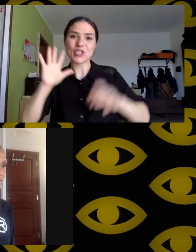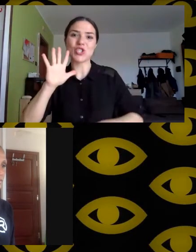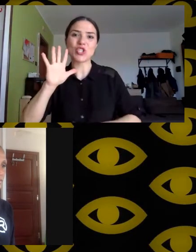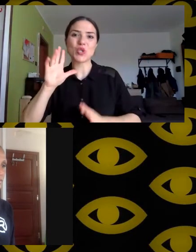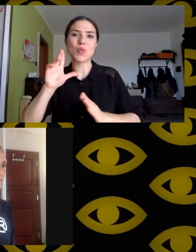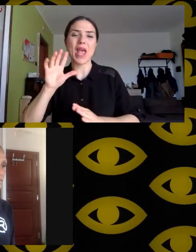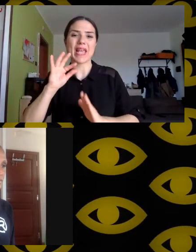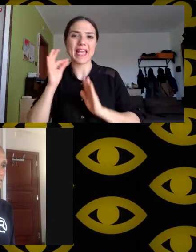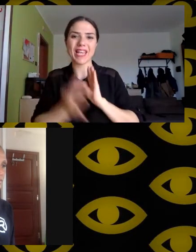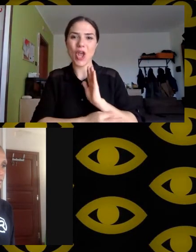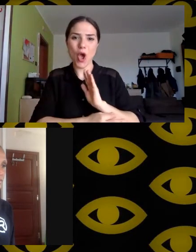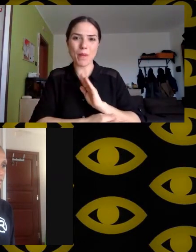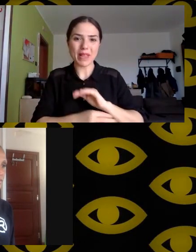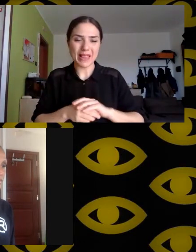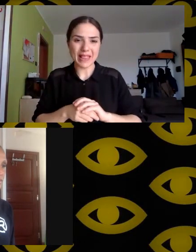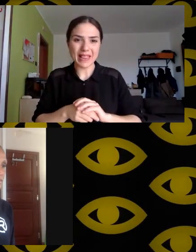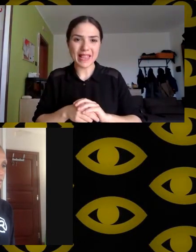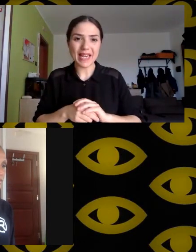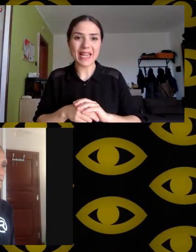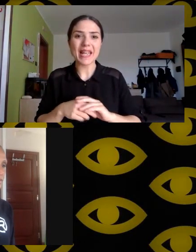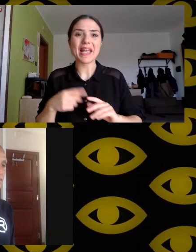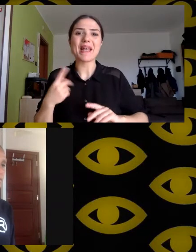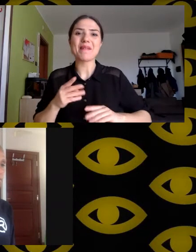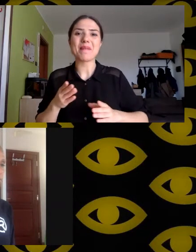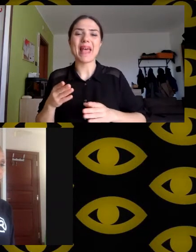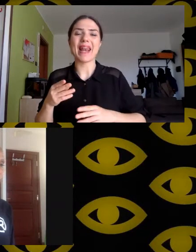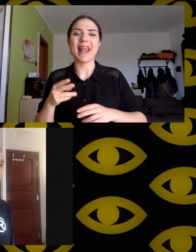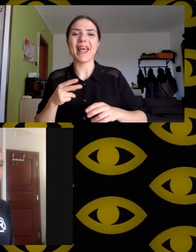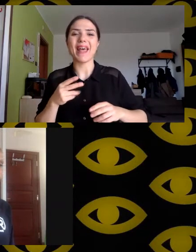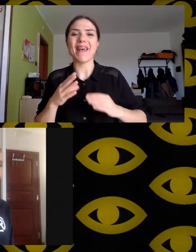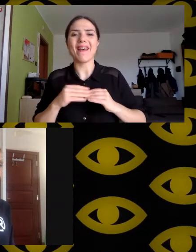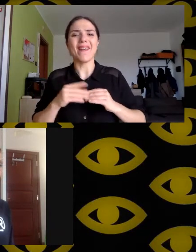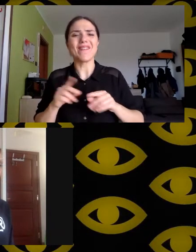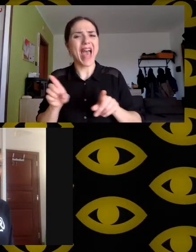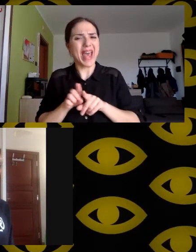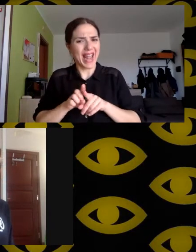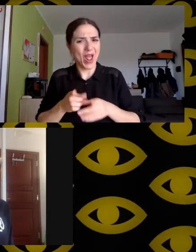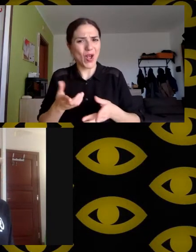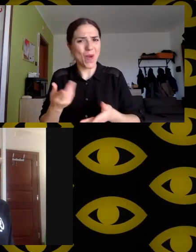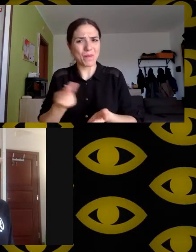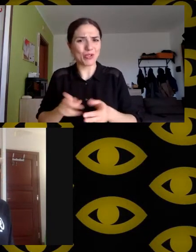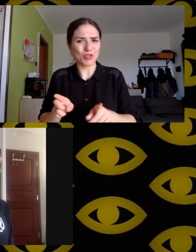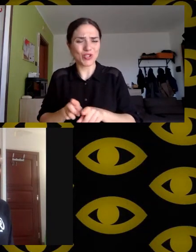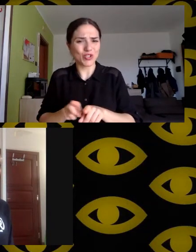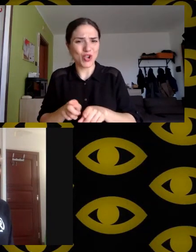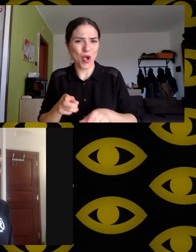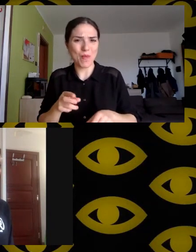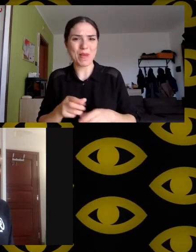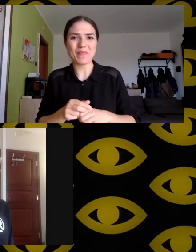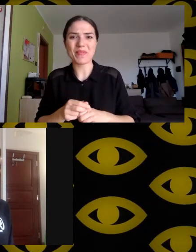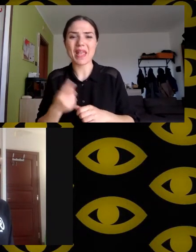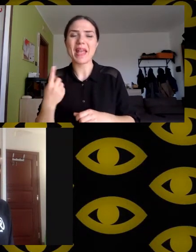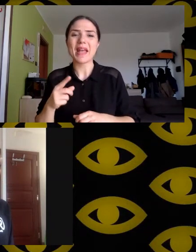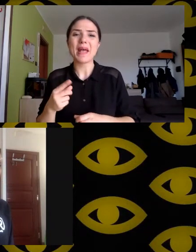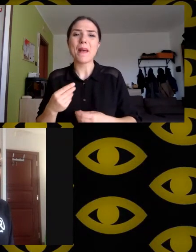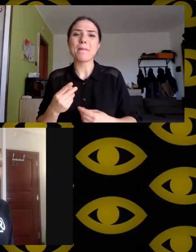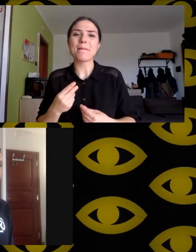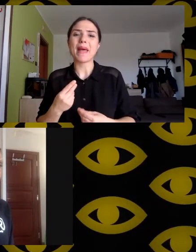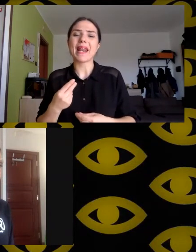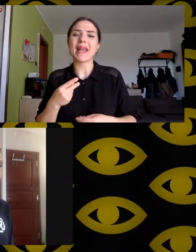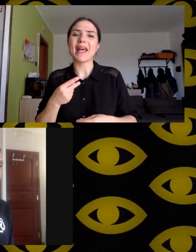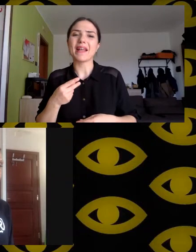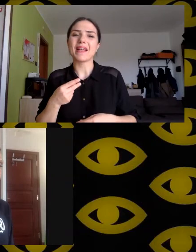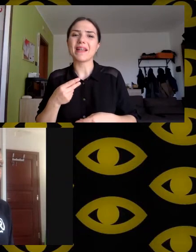Stramilanina, avremo ora comunque percorso questo tragitto insieme per fare una